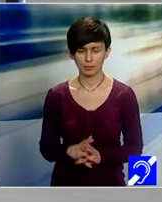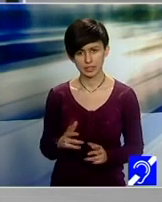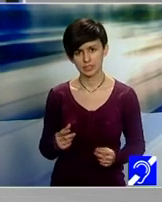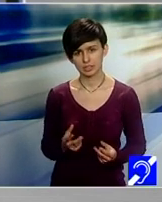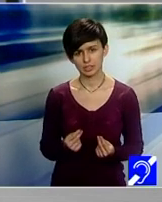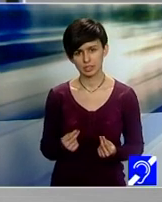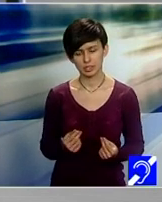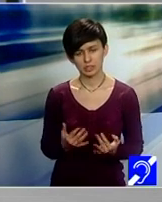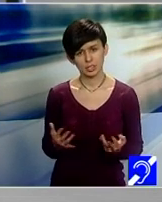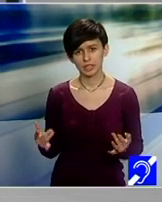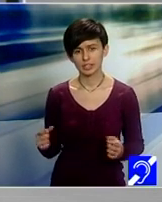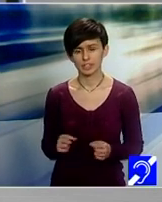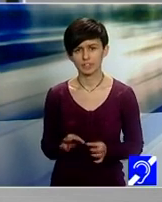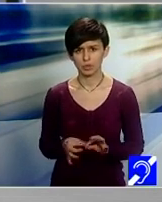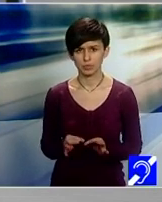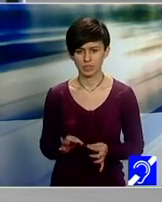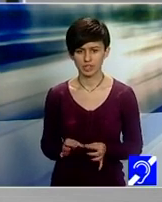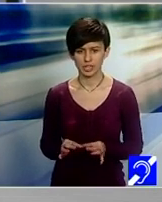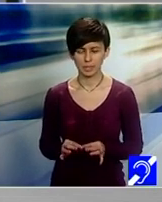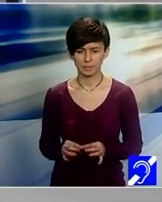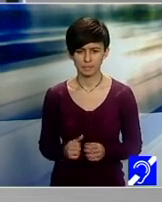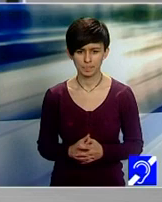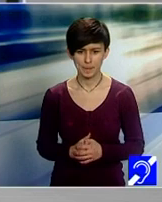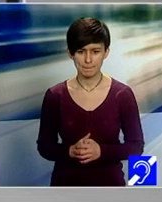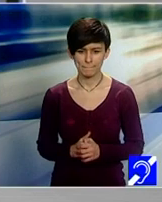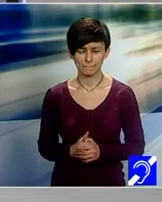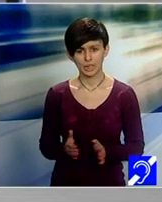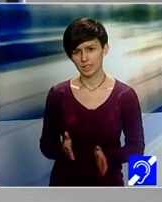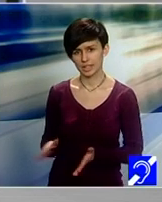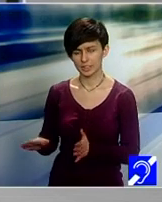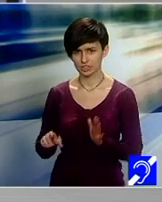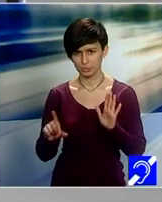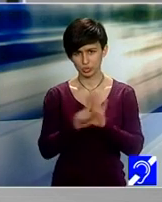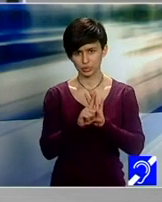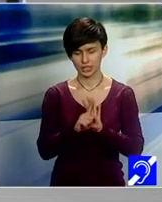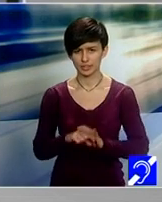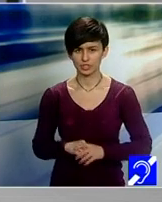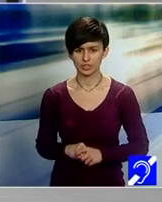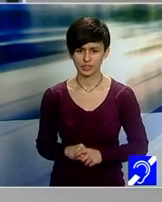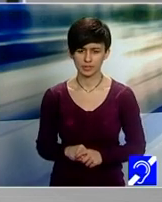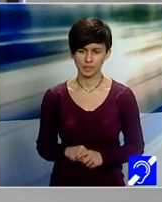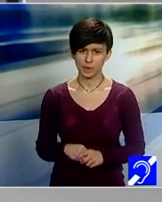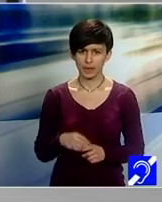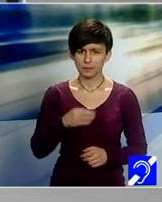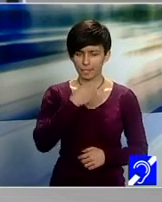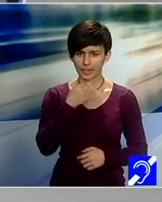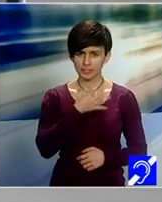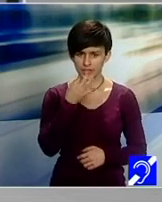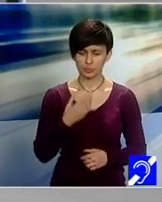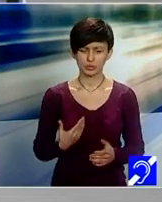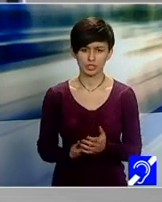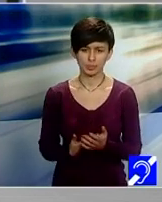termene. Inițial, în varianta inițială a legii, s-a spus că